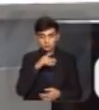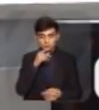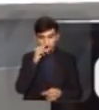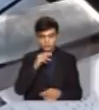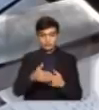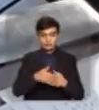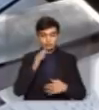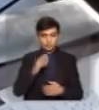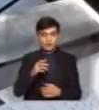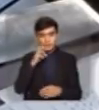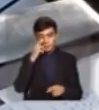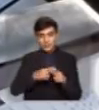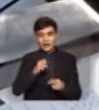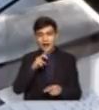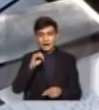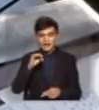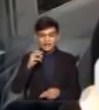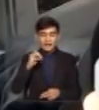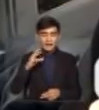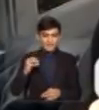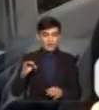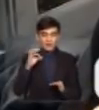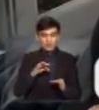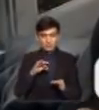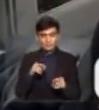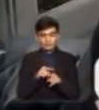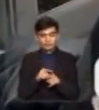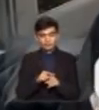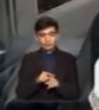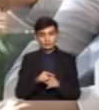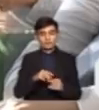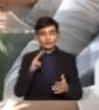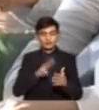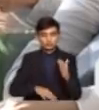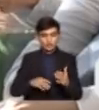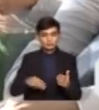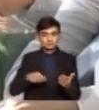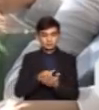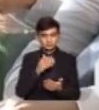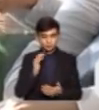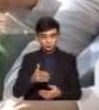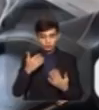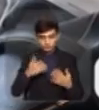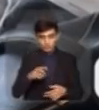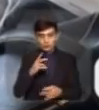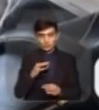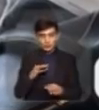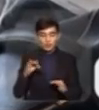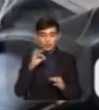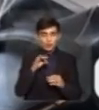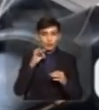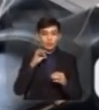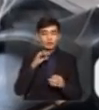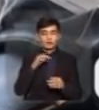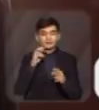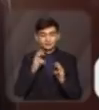не привлекать братьев Аликеевых к уголовной ответственности. Компенсацию за моральный ущерб им уже выплатили, поэтому претензий к